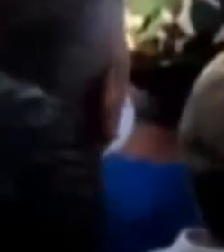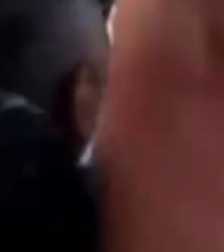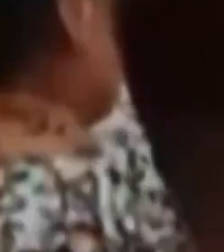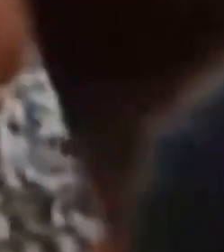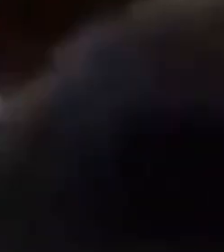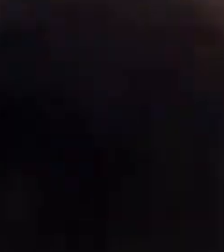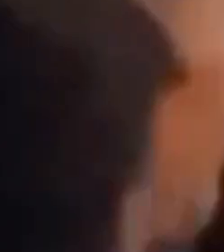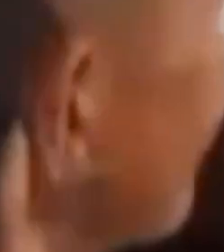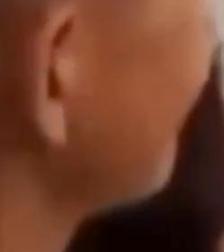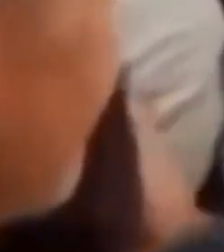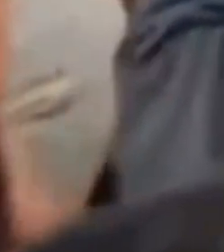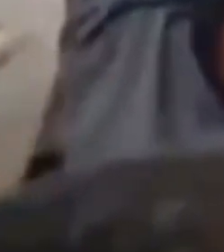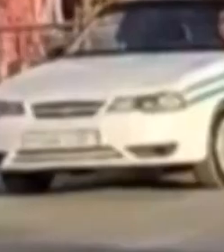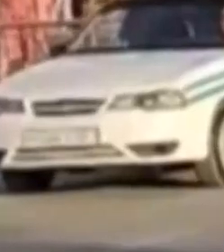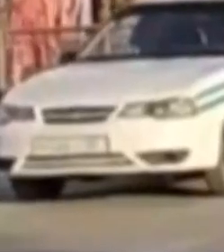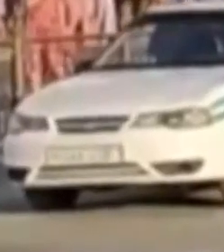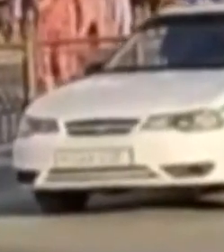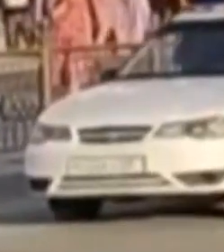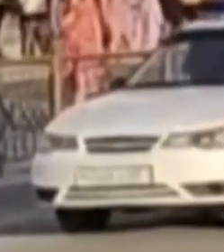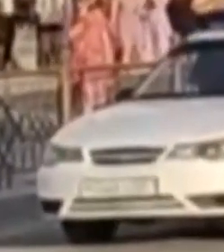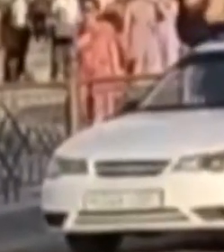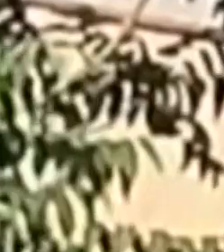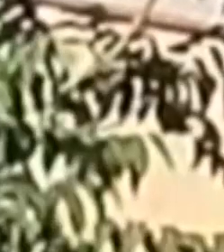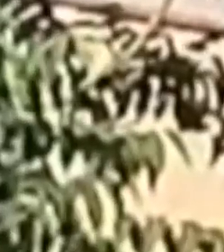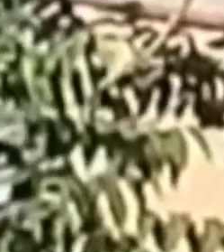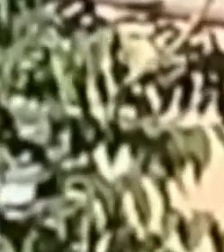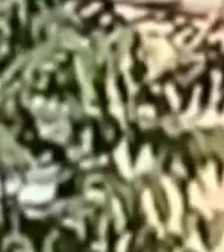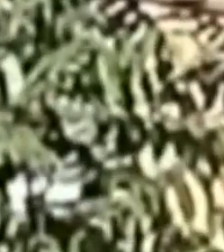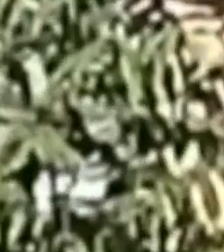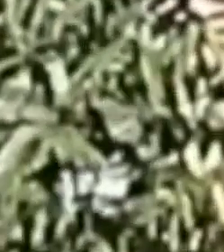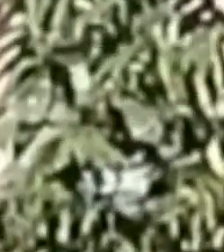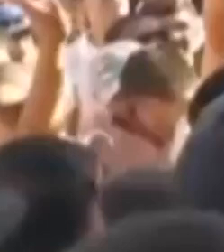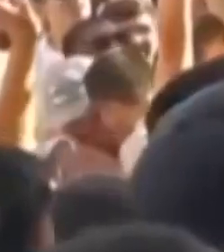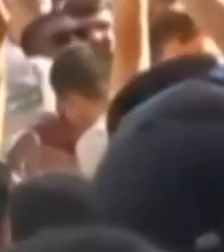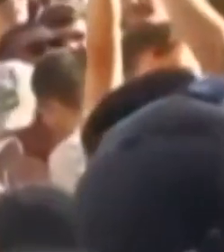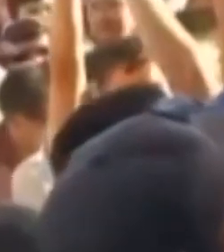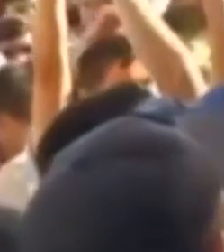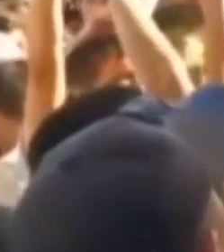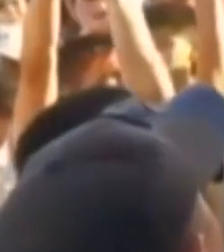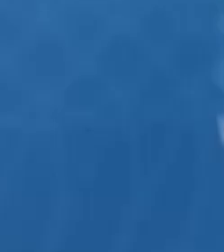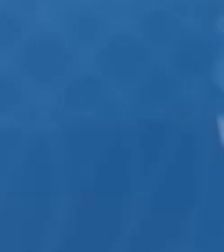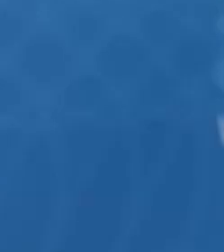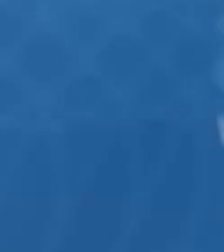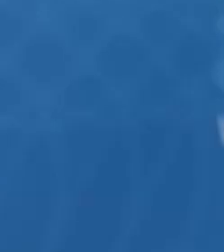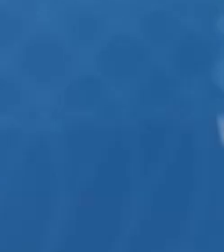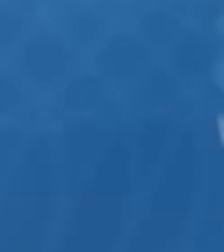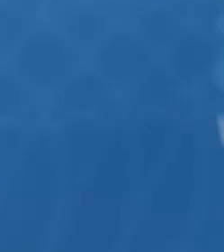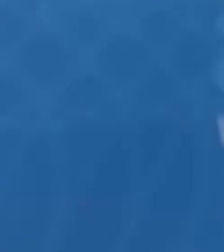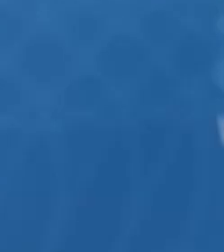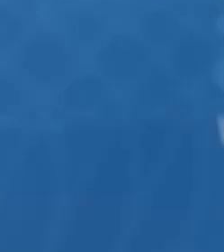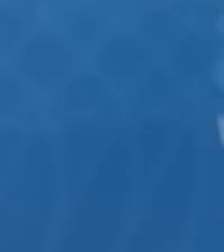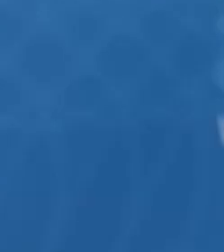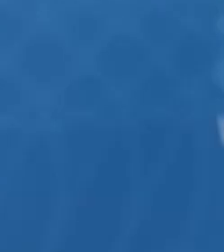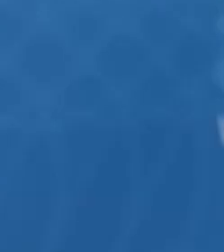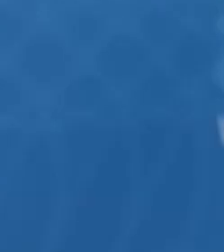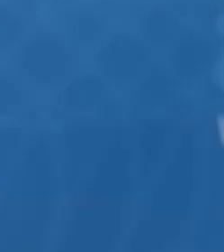Беспорядки в Узбекистане. Сколько человек погибло и стабилизировалась ли ситуация в соседней стране? Сейчас принимаются все меры